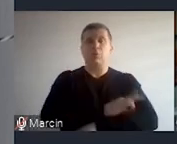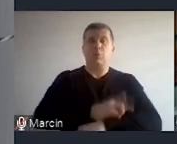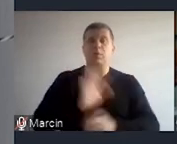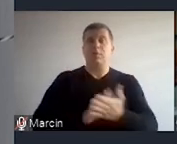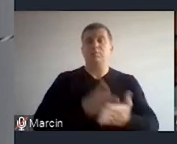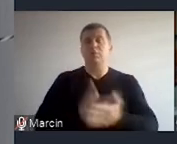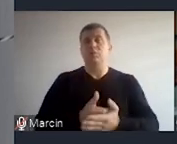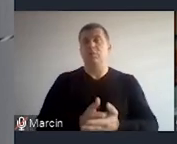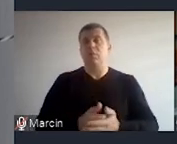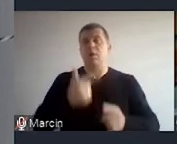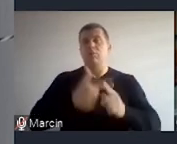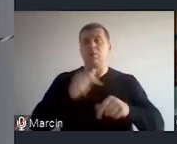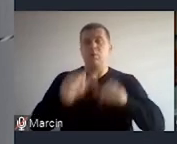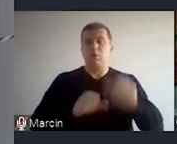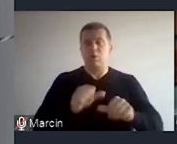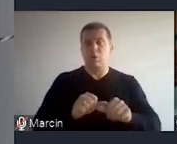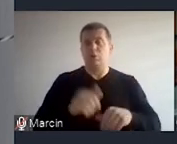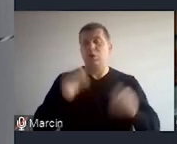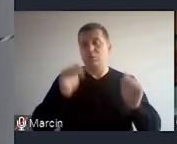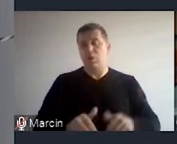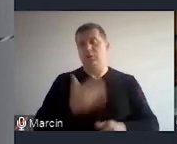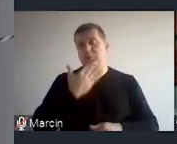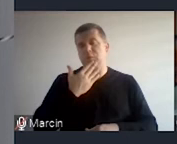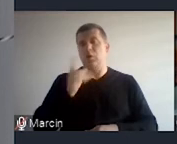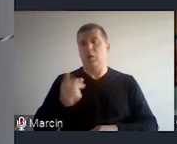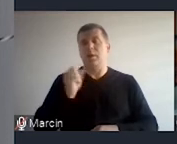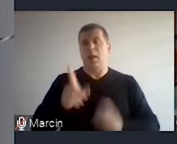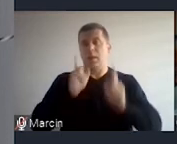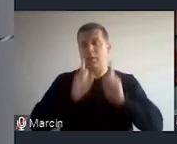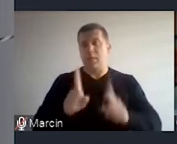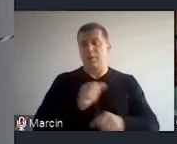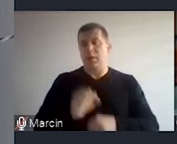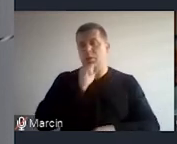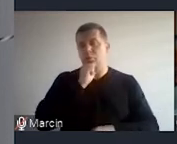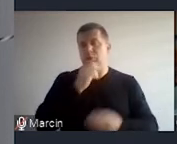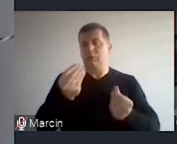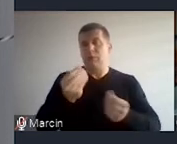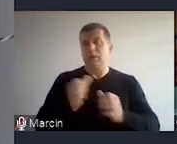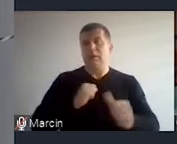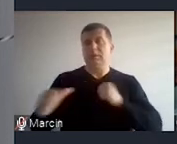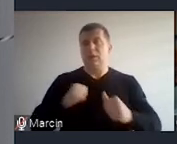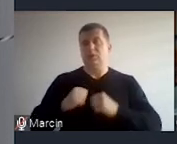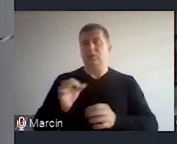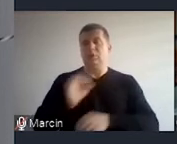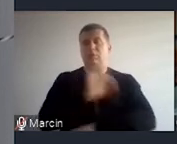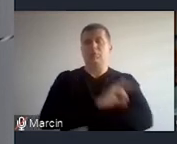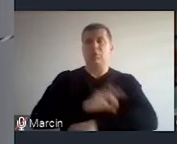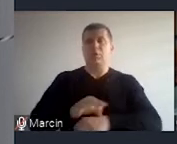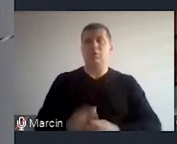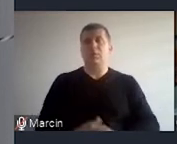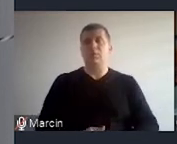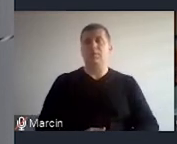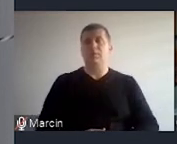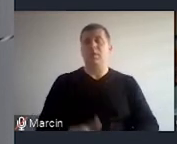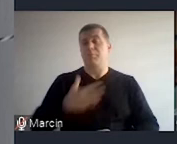projektów półrocznych możemy mówić o tym, że tam naprawdę jest sporo pieniędzy na zarządzanie projektem.